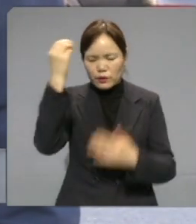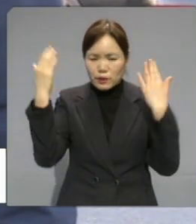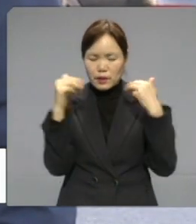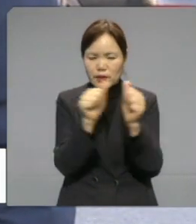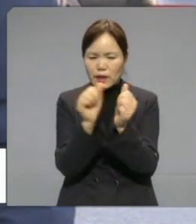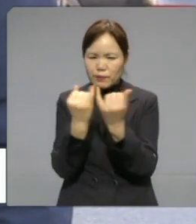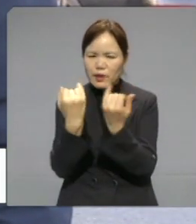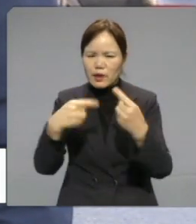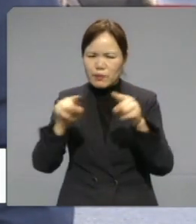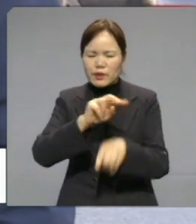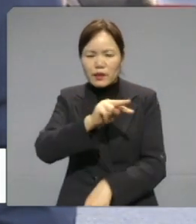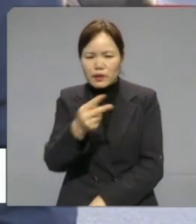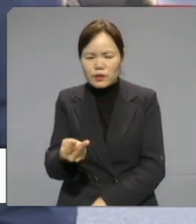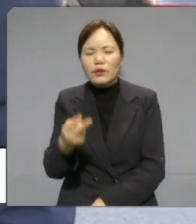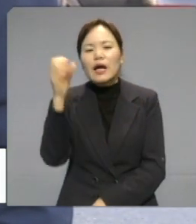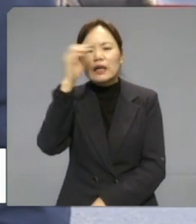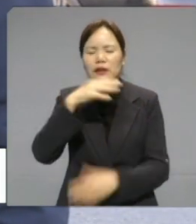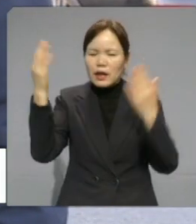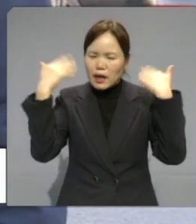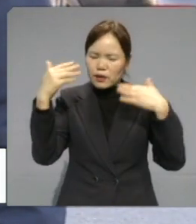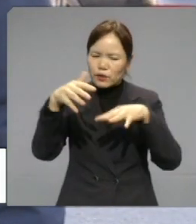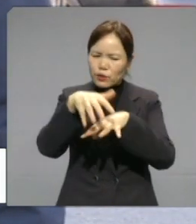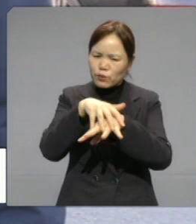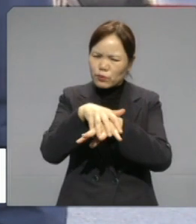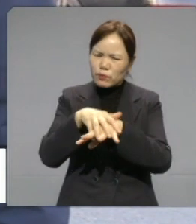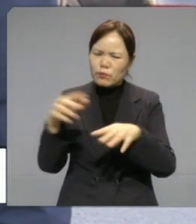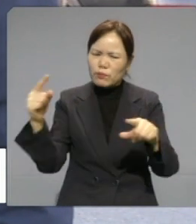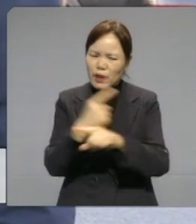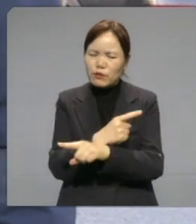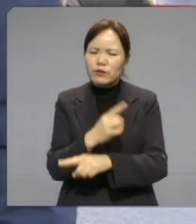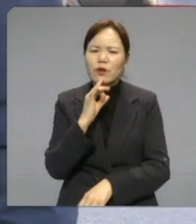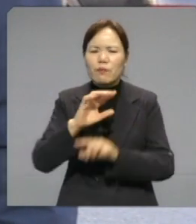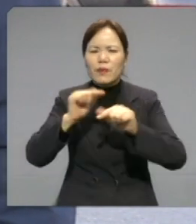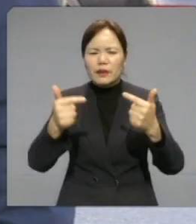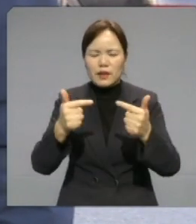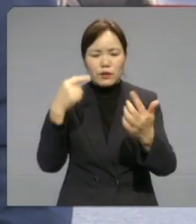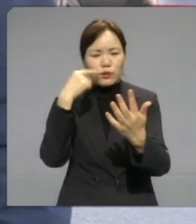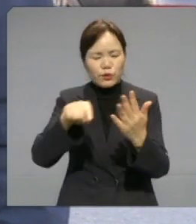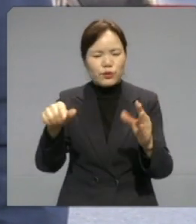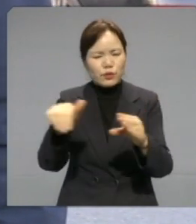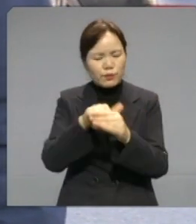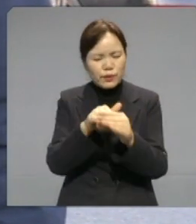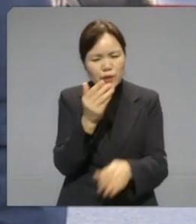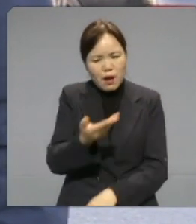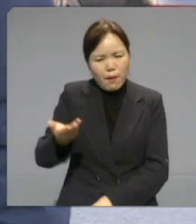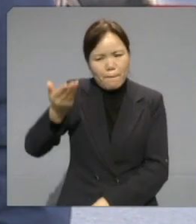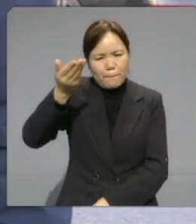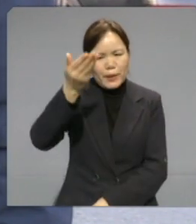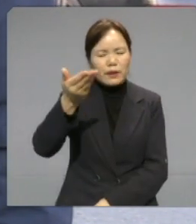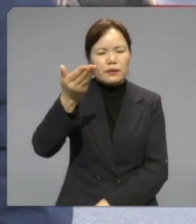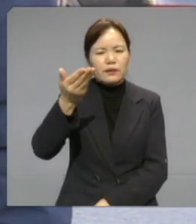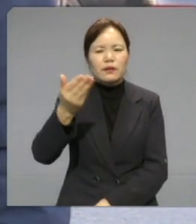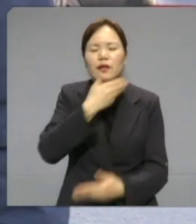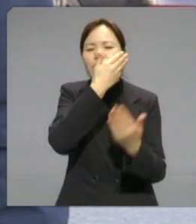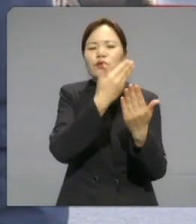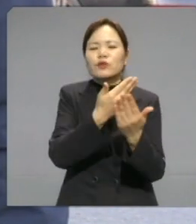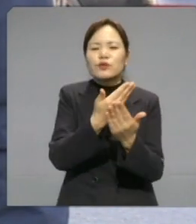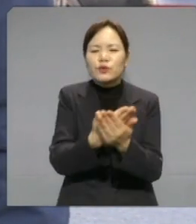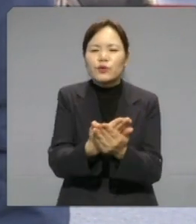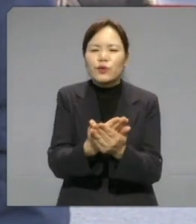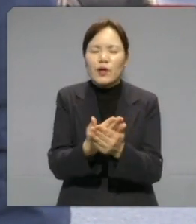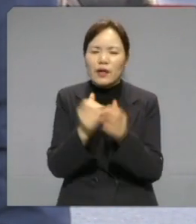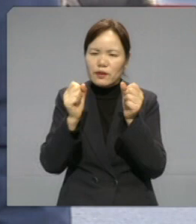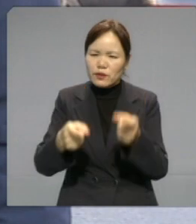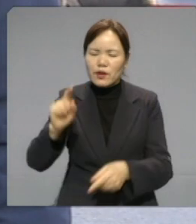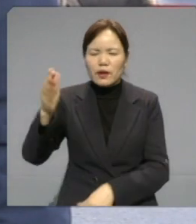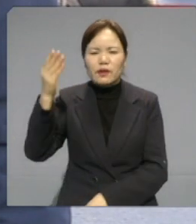남녀공학 전환, 단순한 학교 구조 변경을 넘어서 우리 동네의 교육 문화를 한 단계 발전시키는 중요한 이정표가 될